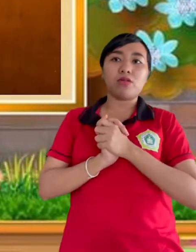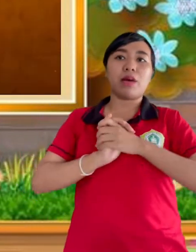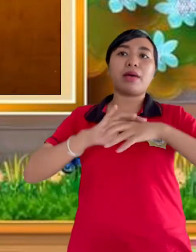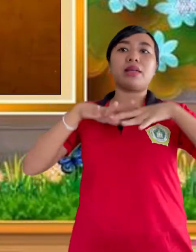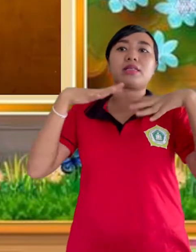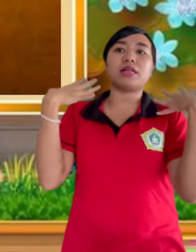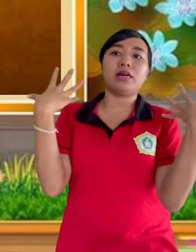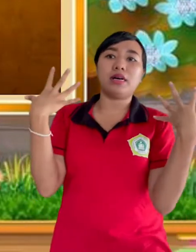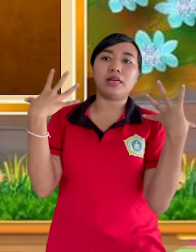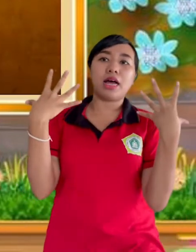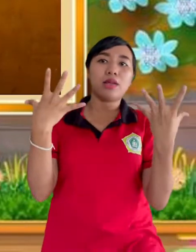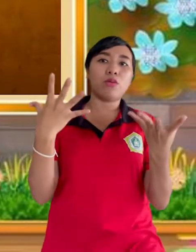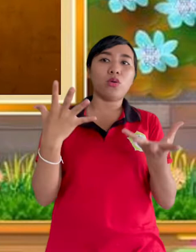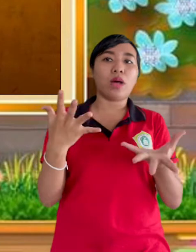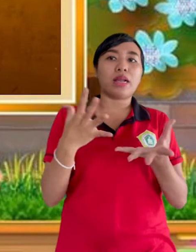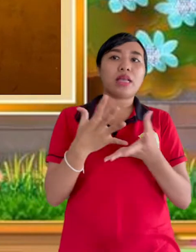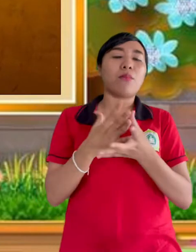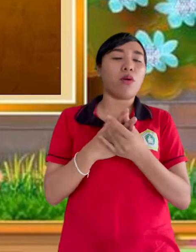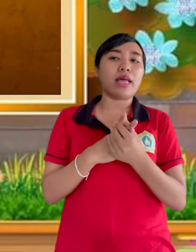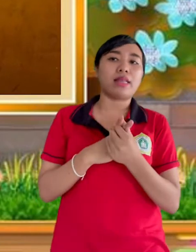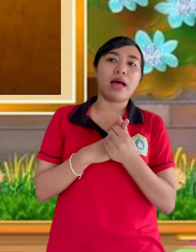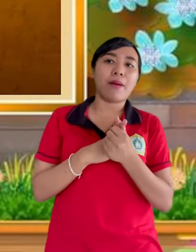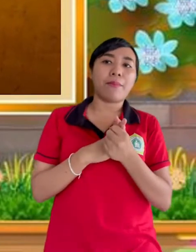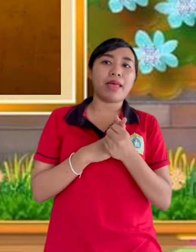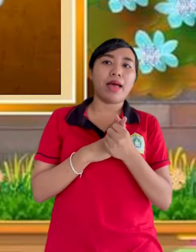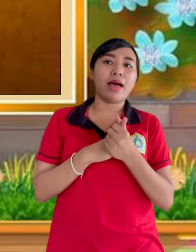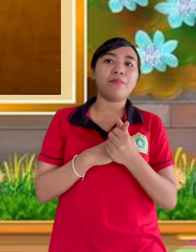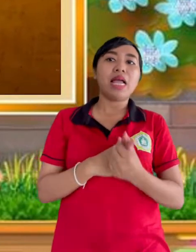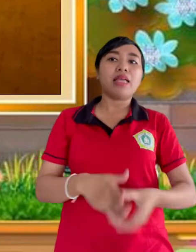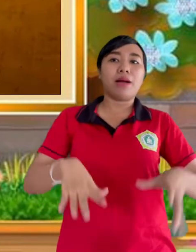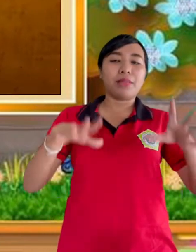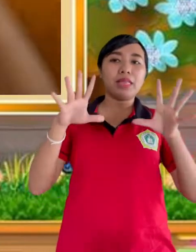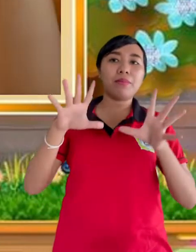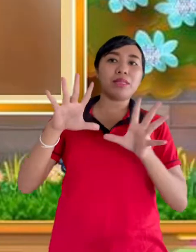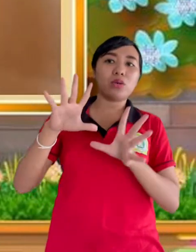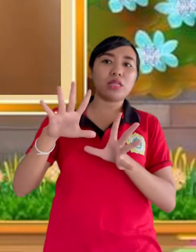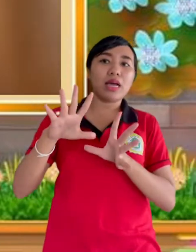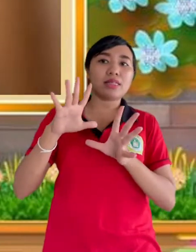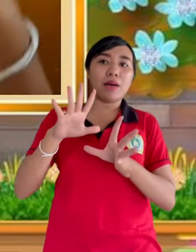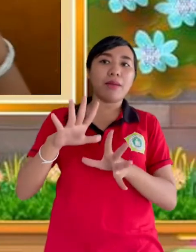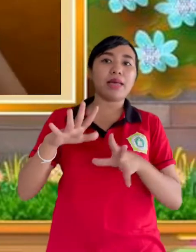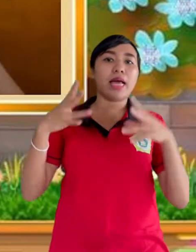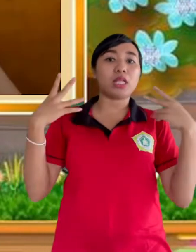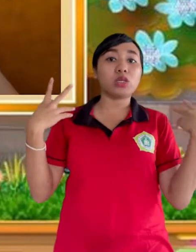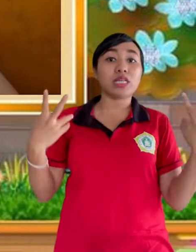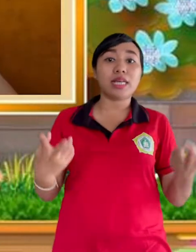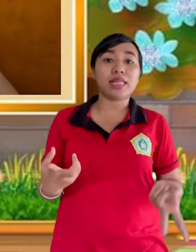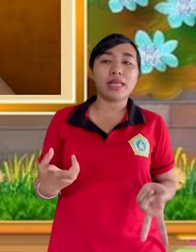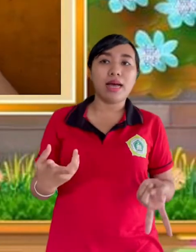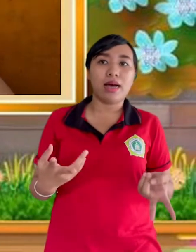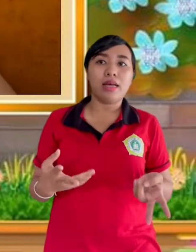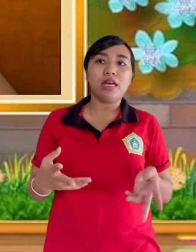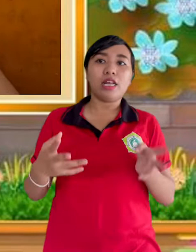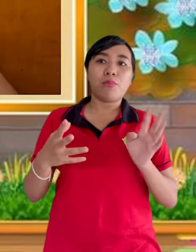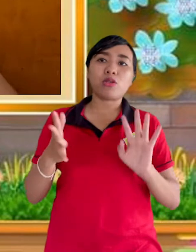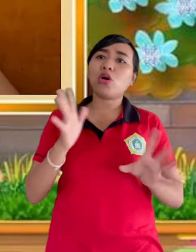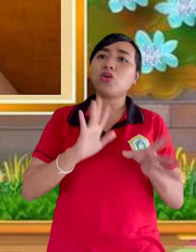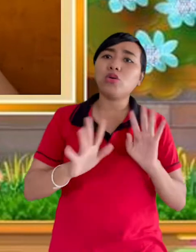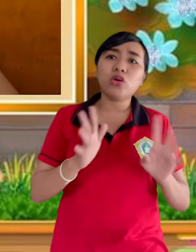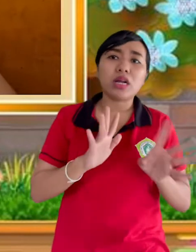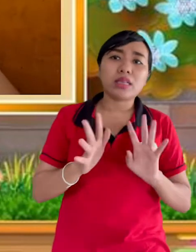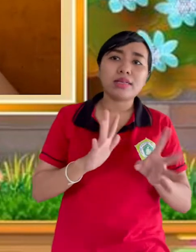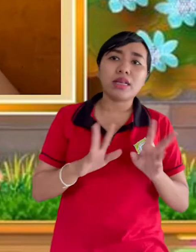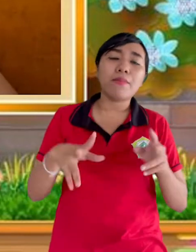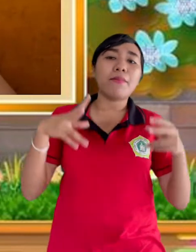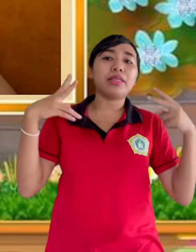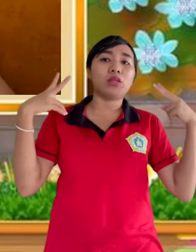Tidak perlu sama dengan Ibu Guru warnanya, boleh, tidak apa-apa ya. Yang penting bentuknya sama, yaitu segitiga. Dipotong